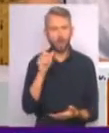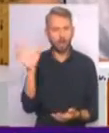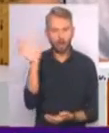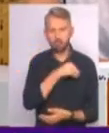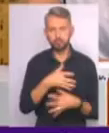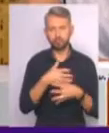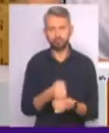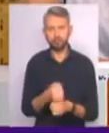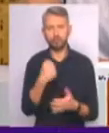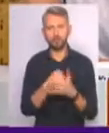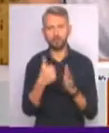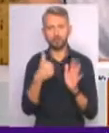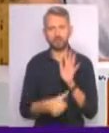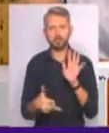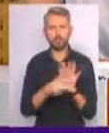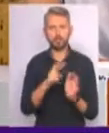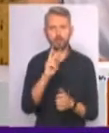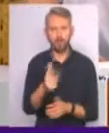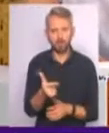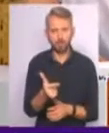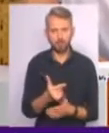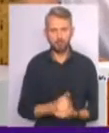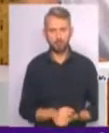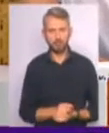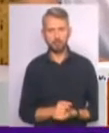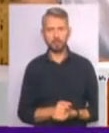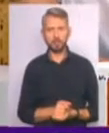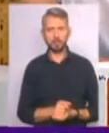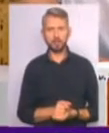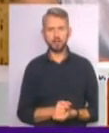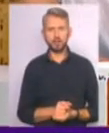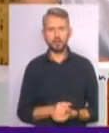скинути до 68 кілограм при рості